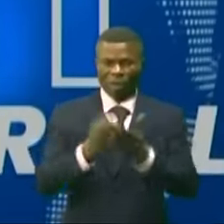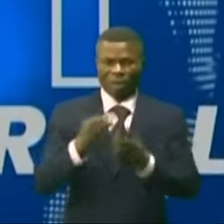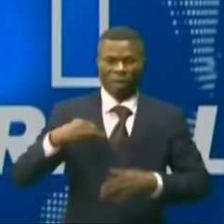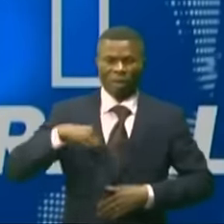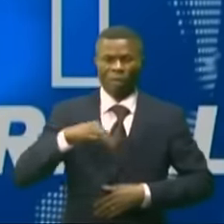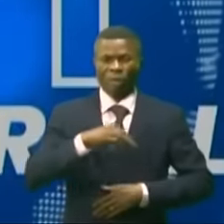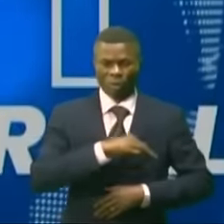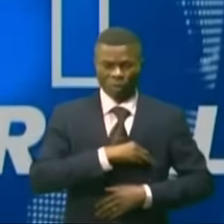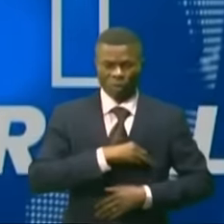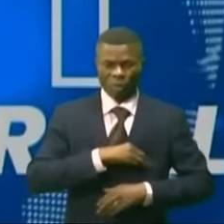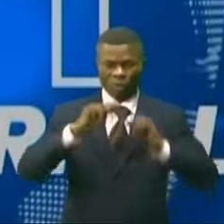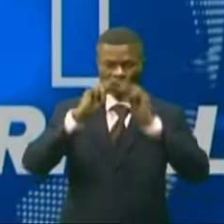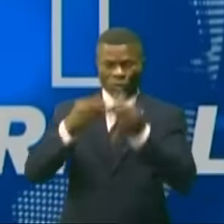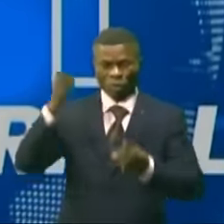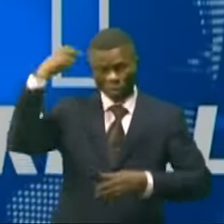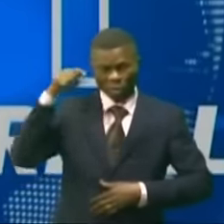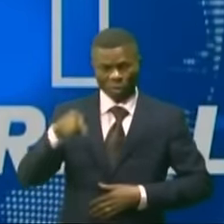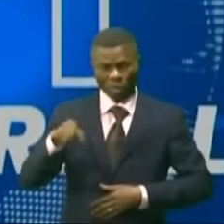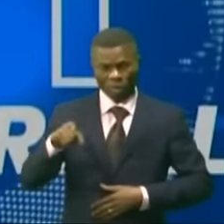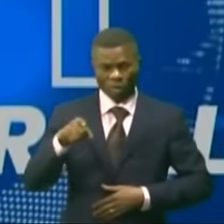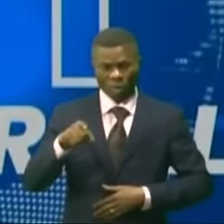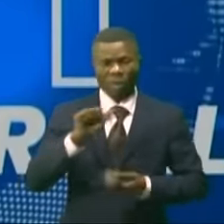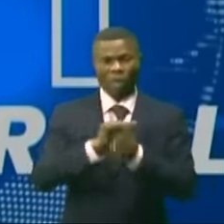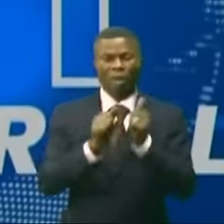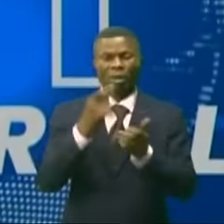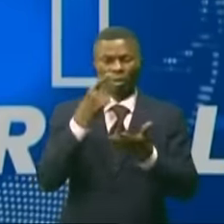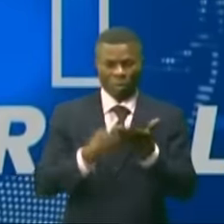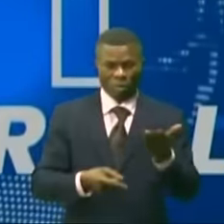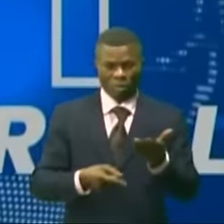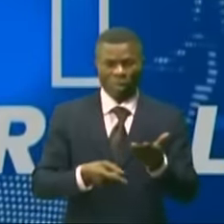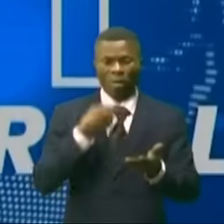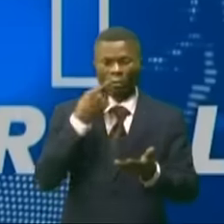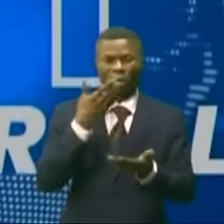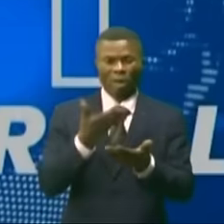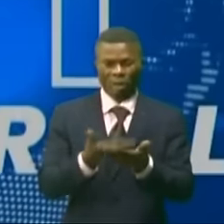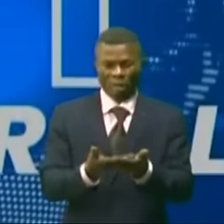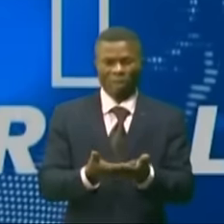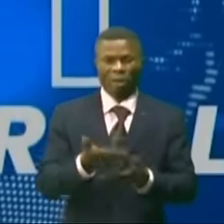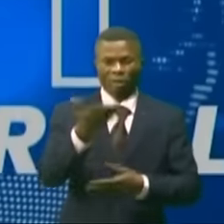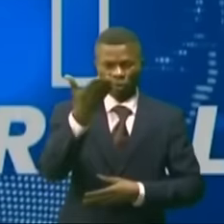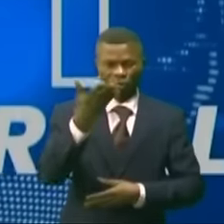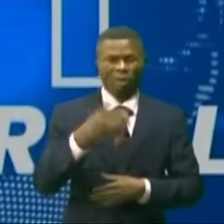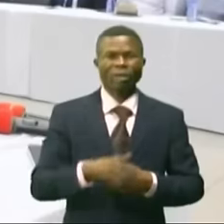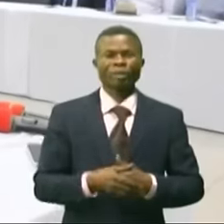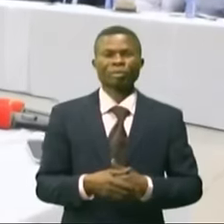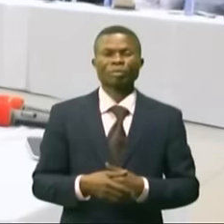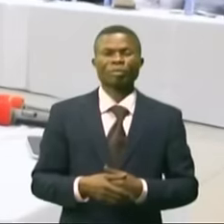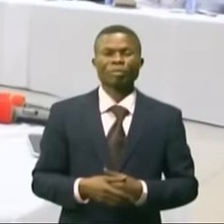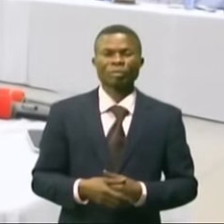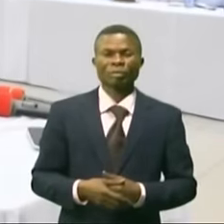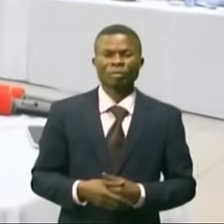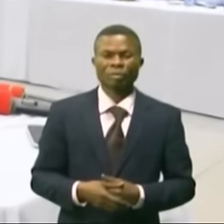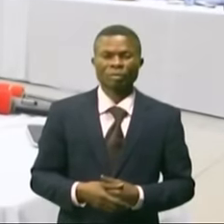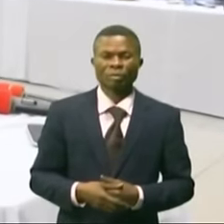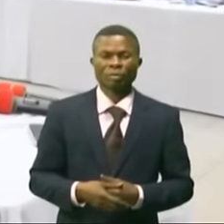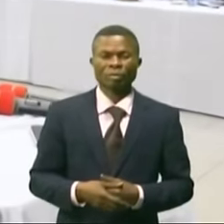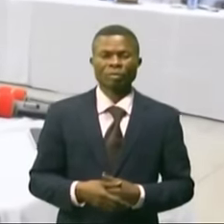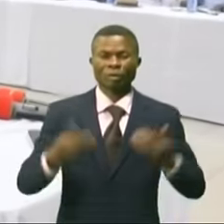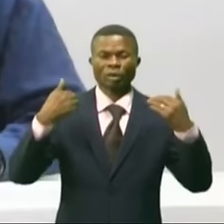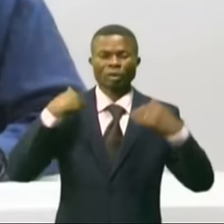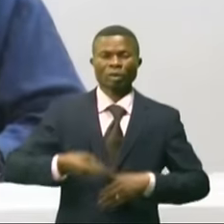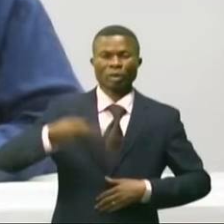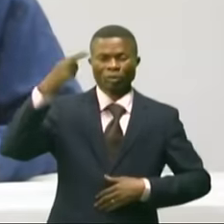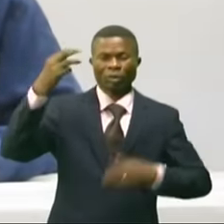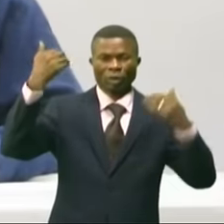membres de ce regroupement politique des questions des l'heur ont été abordé maloubela autour du Haut représentant de